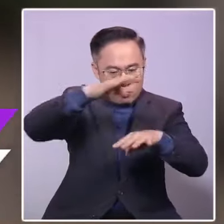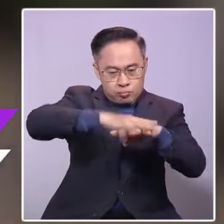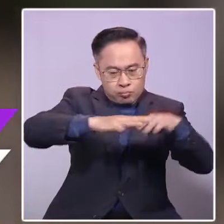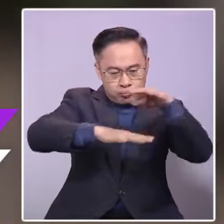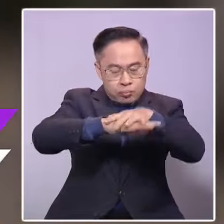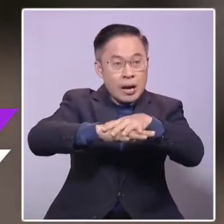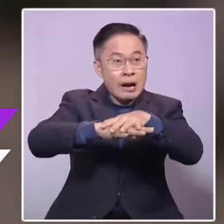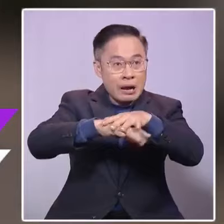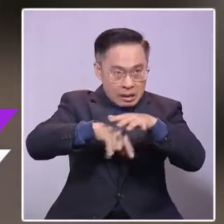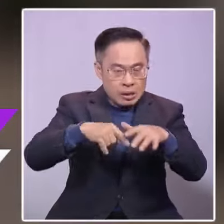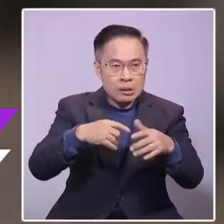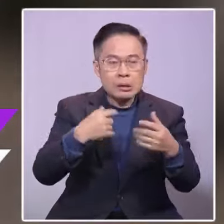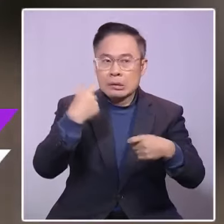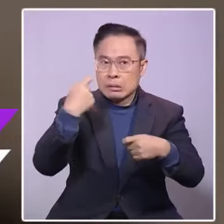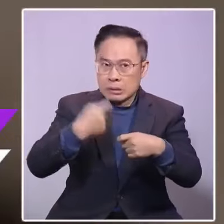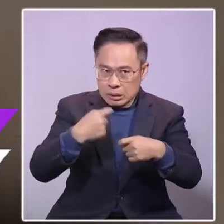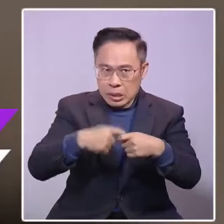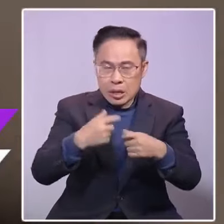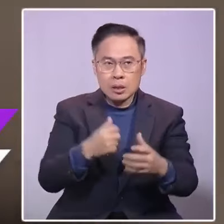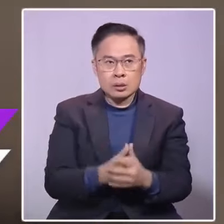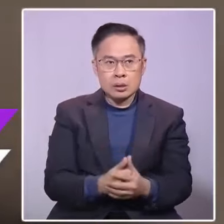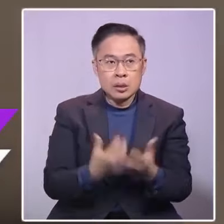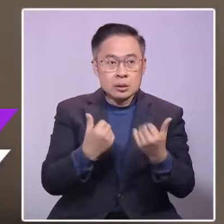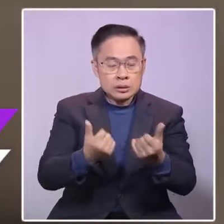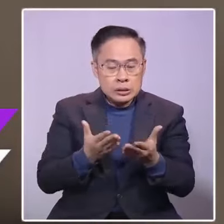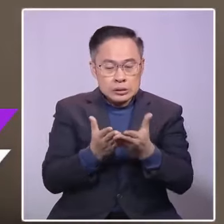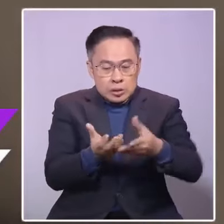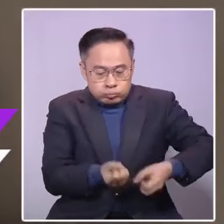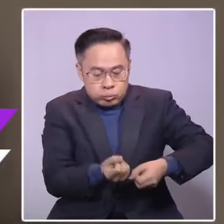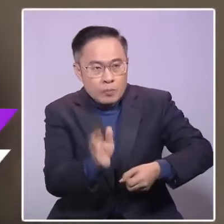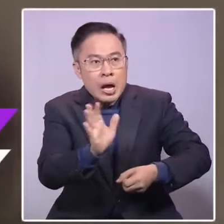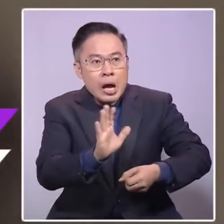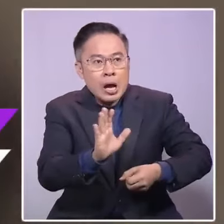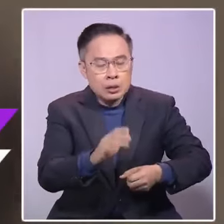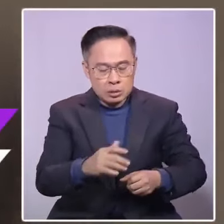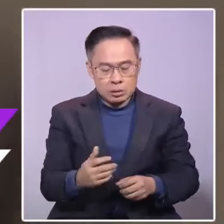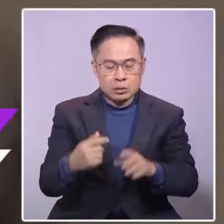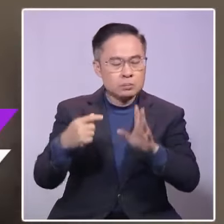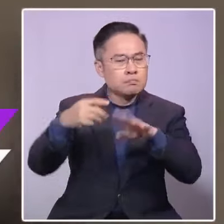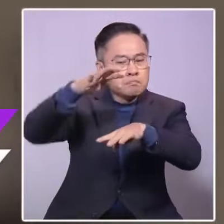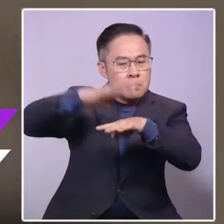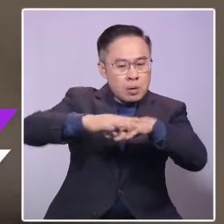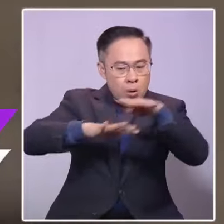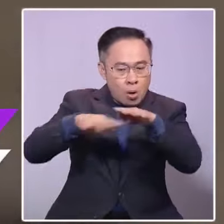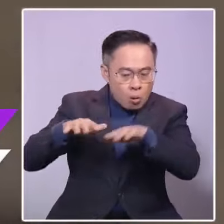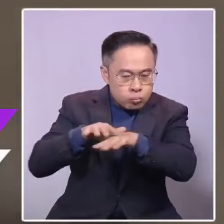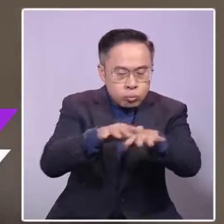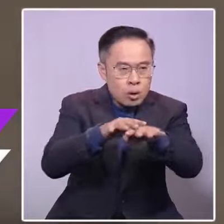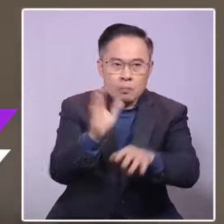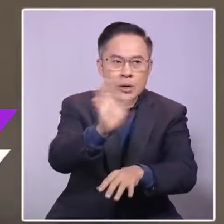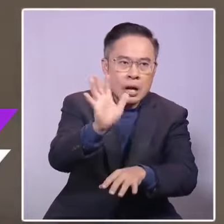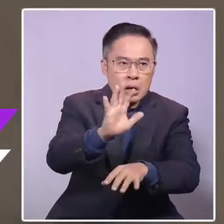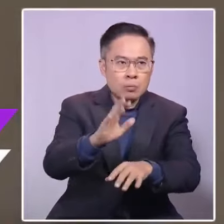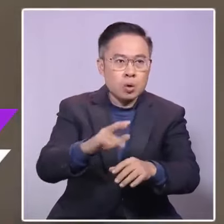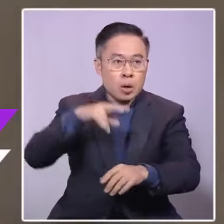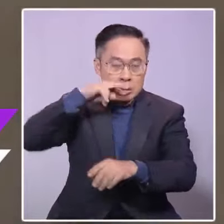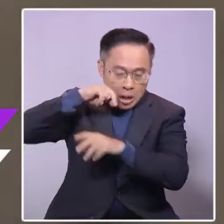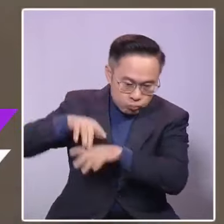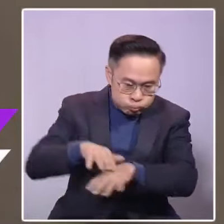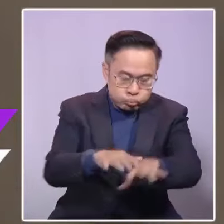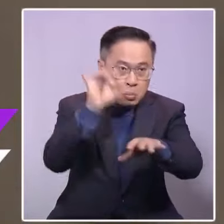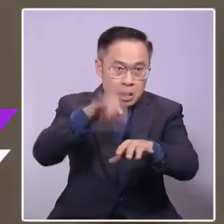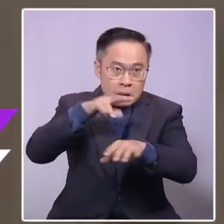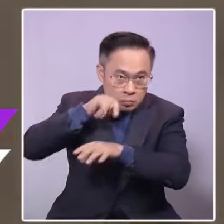าเรือหรือว่าเอาแพไปช่วยเนี่ยมันก็ทำไม่ได้คุณหน่อยแน่เพราะถ้าหาดูปริมาณน้ำดูการไหลของน้